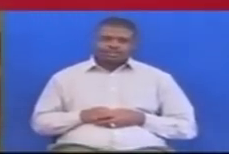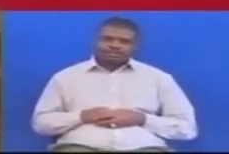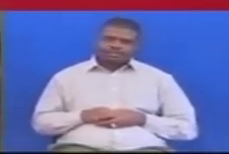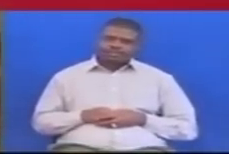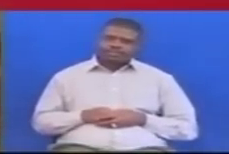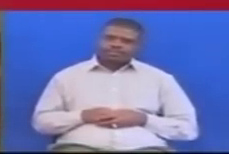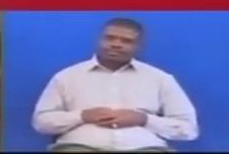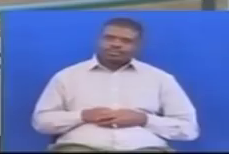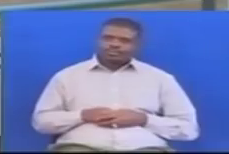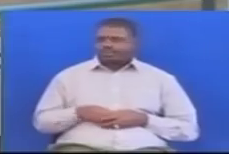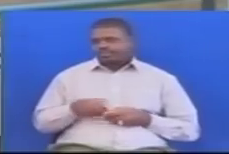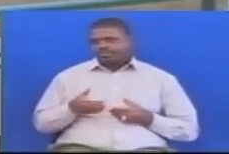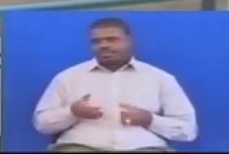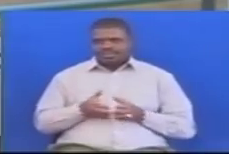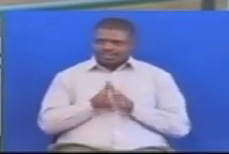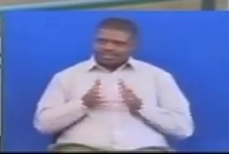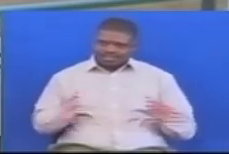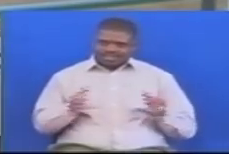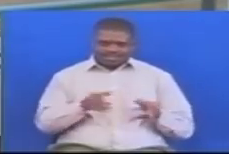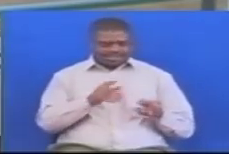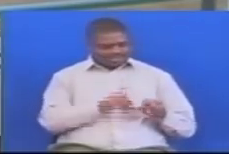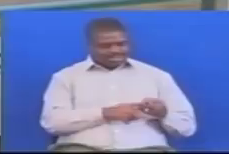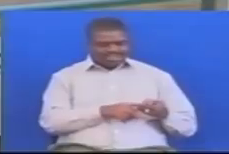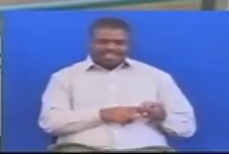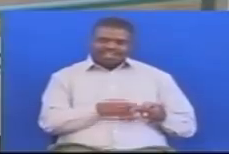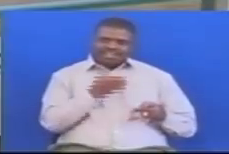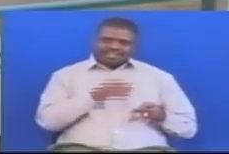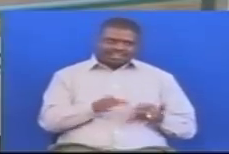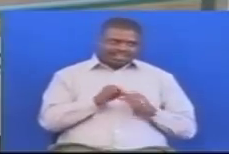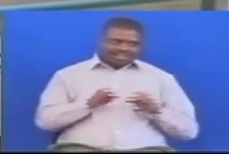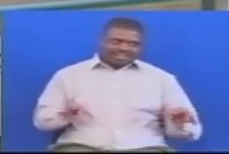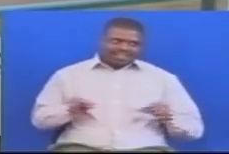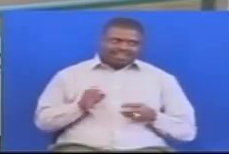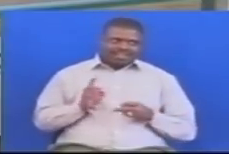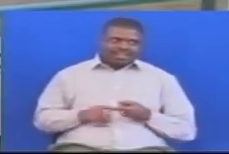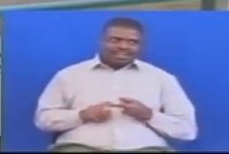na upanuzi wa mfumo wa kusambaza maji safi katika